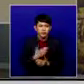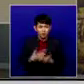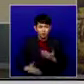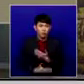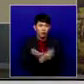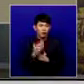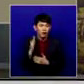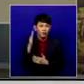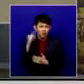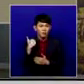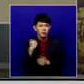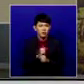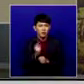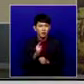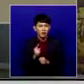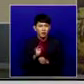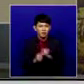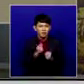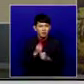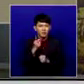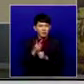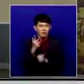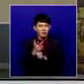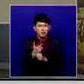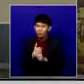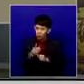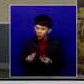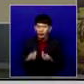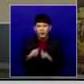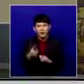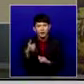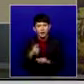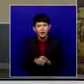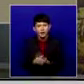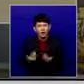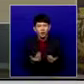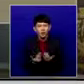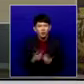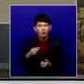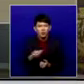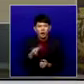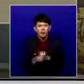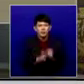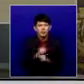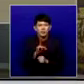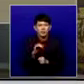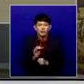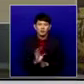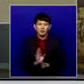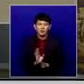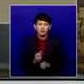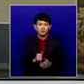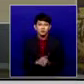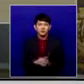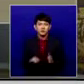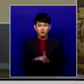อนาคตไม่กี่ปีเราคืนได้หมดเลยไม่ต้องถึงลูกหลาน80ปีหรอกมันไม่ต้องสุดท้าย